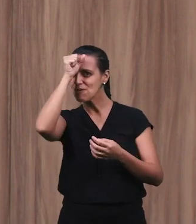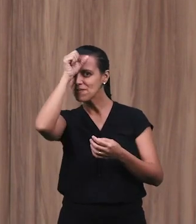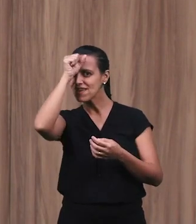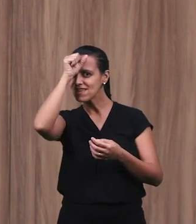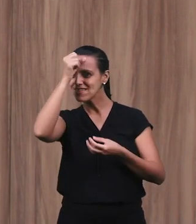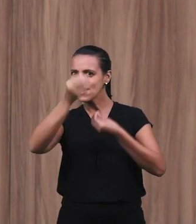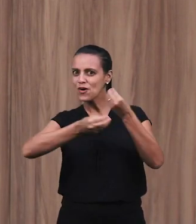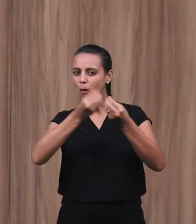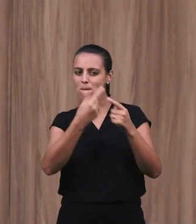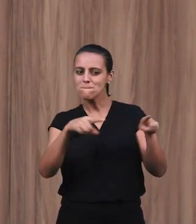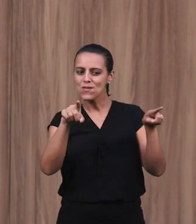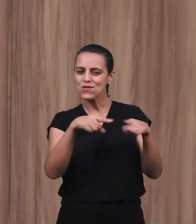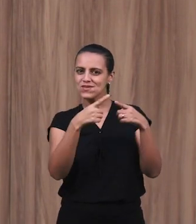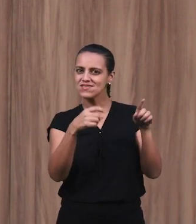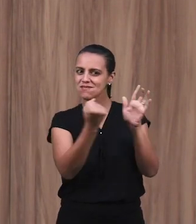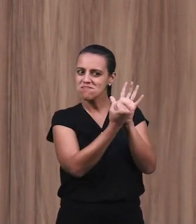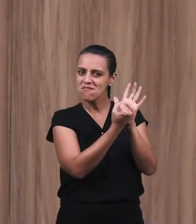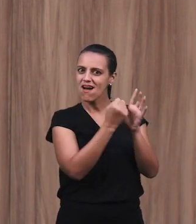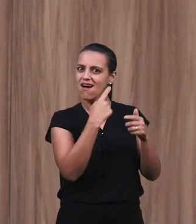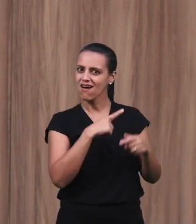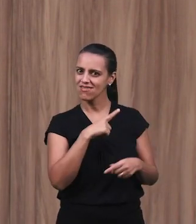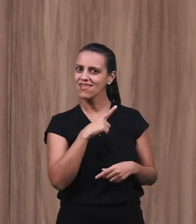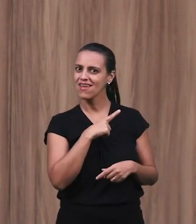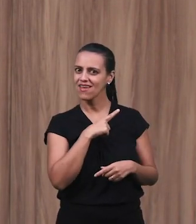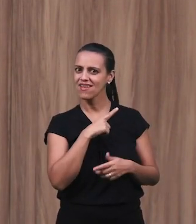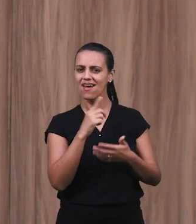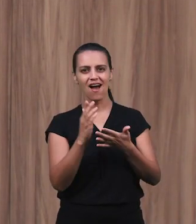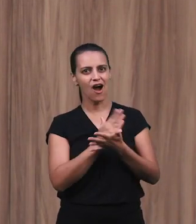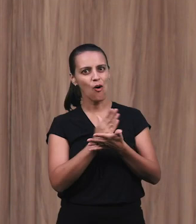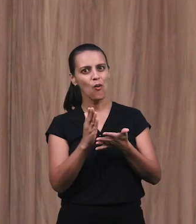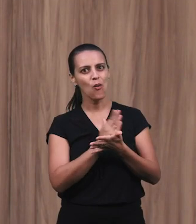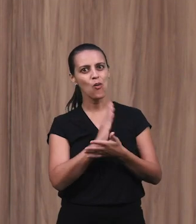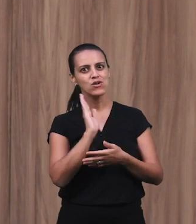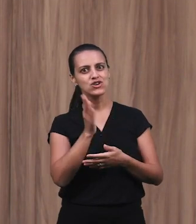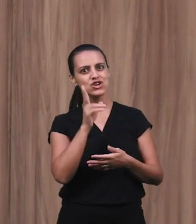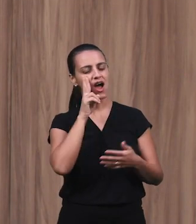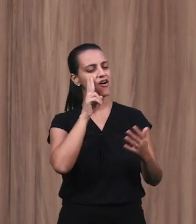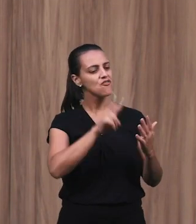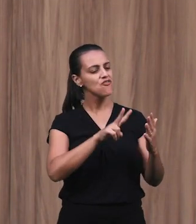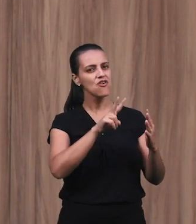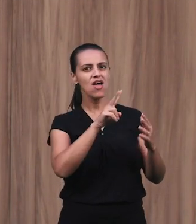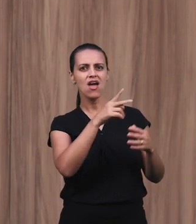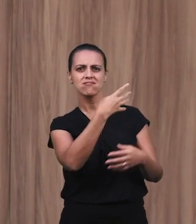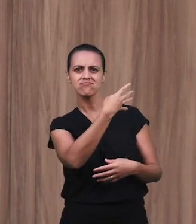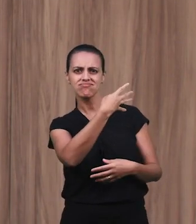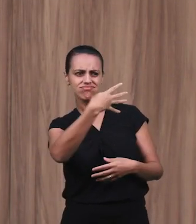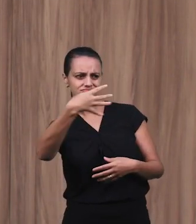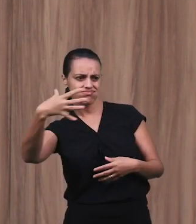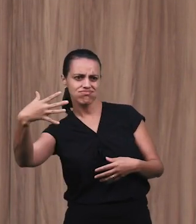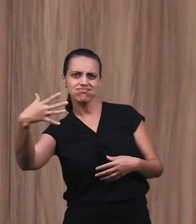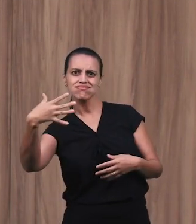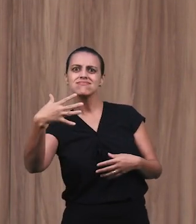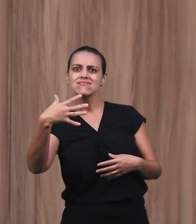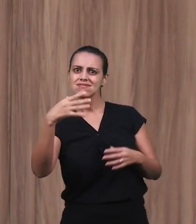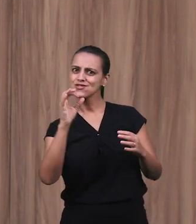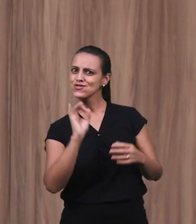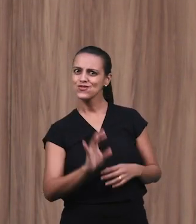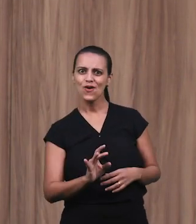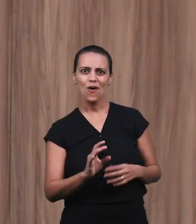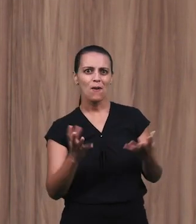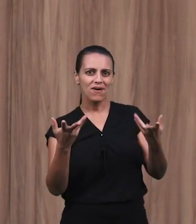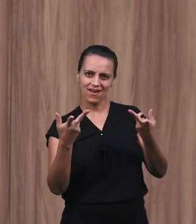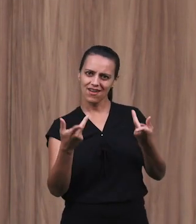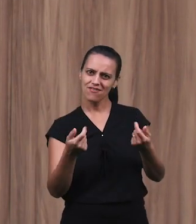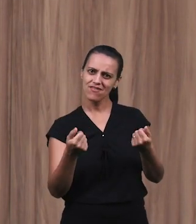les symboles de la musique. Quelques-uns sont déjà en train de jouer par la partition. Quelle merveille!